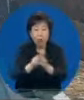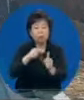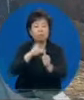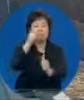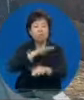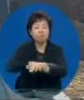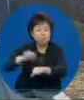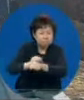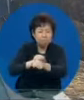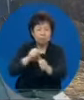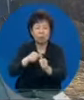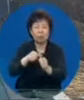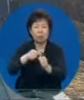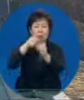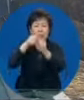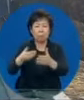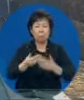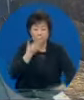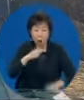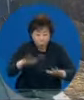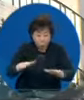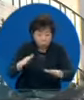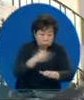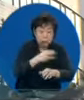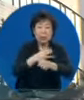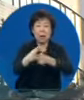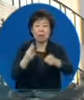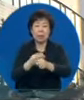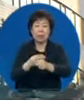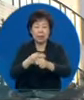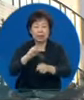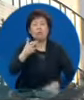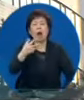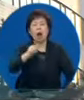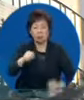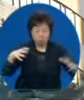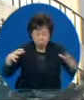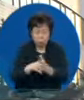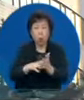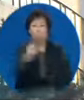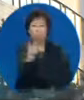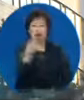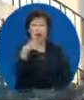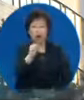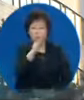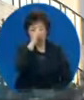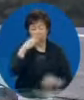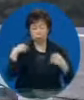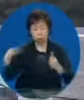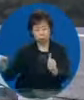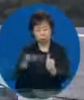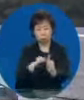창업선도대학 육성사업 주관기관에 선정돼 올해부터 3년 동안 매년 18억 원씩 모두 54억 원의 국비를